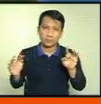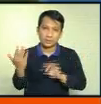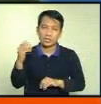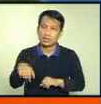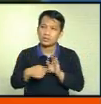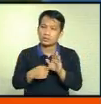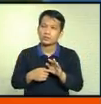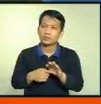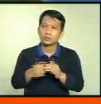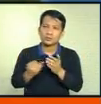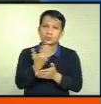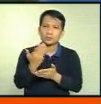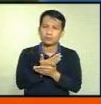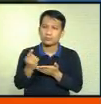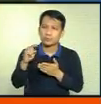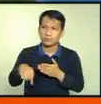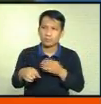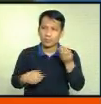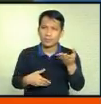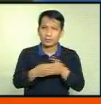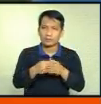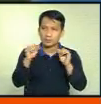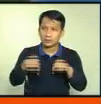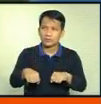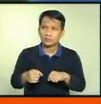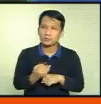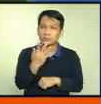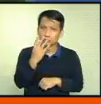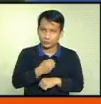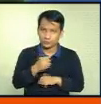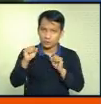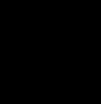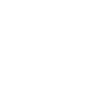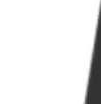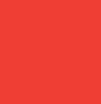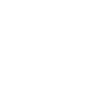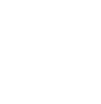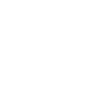ng umaga. Ang ilang lungsod magpapataw ng multa sa sinumang lalabag.